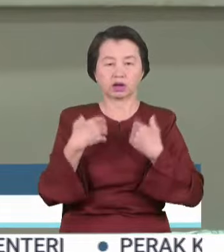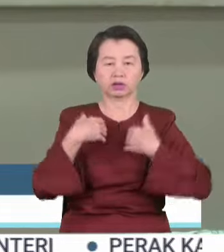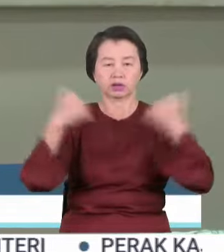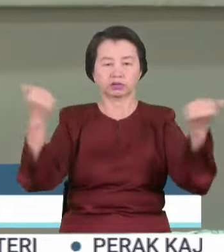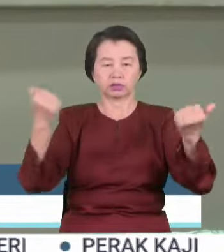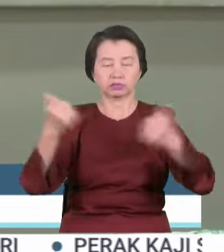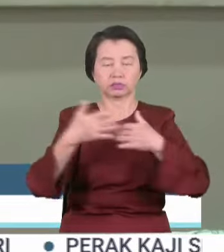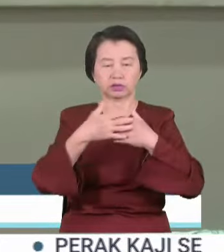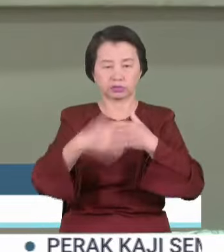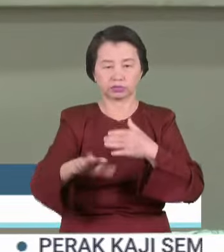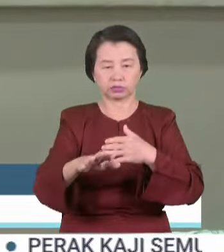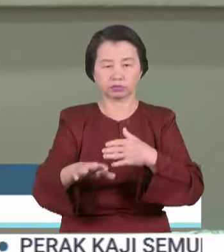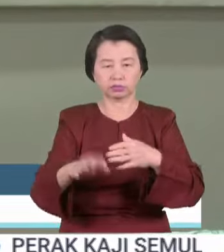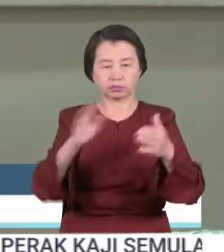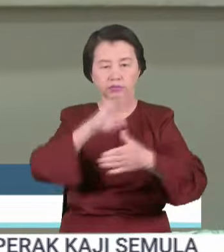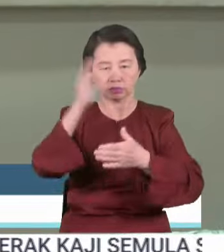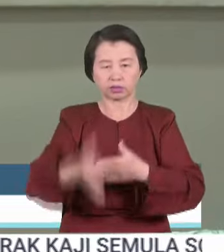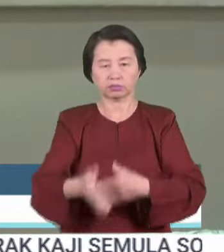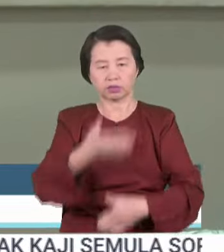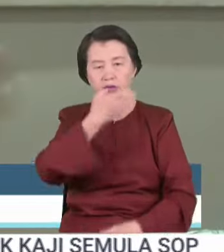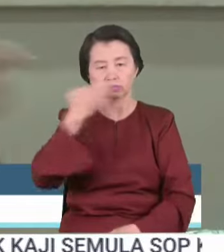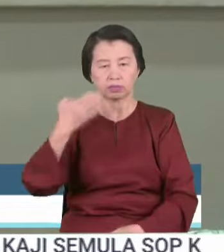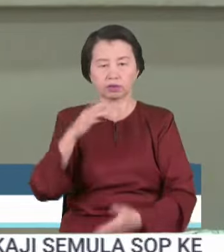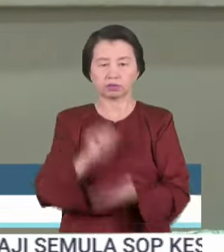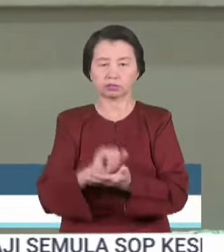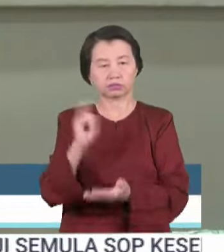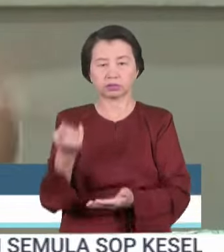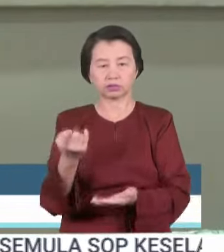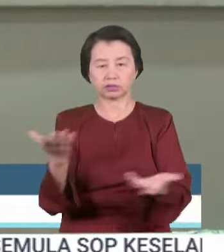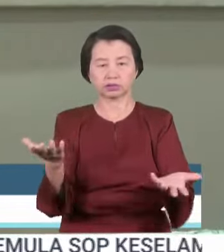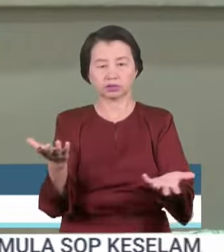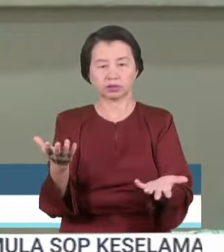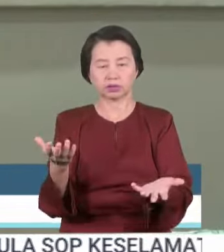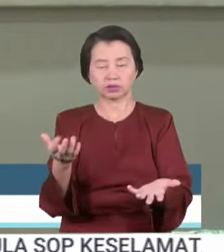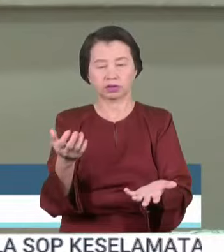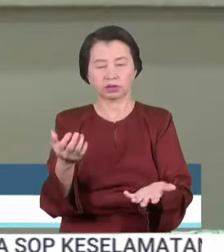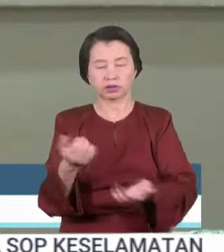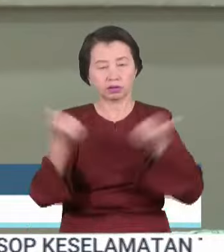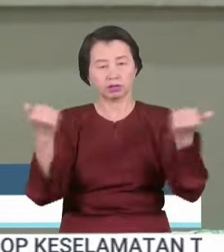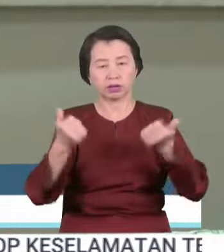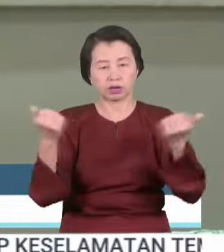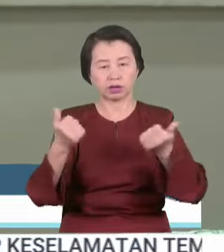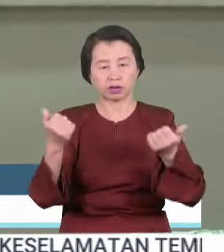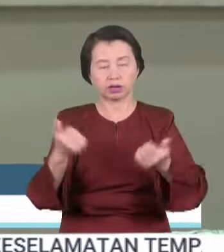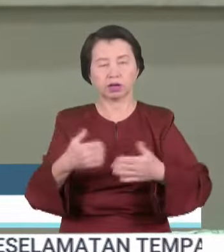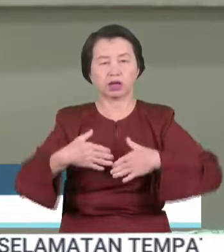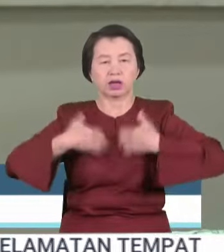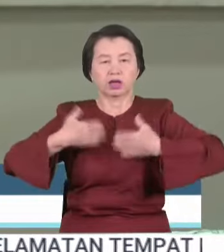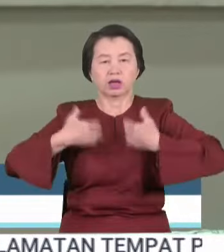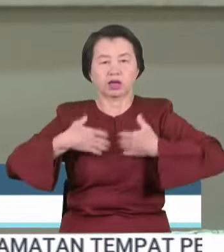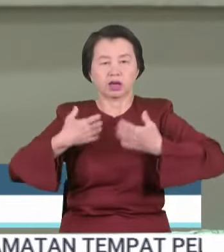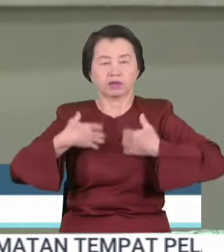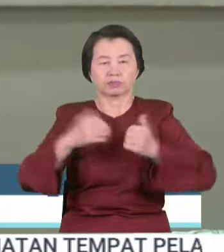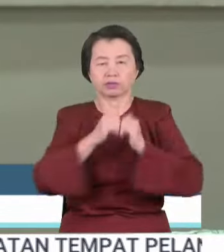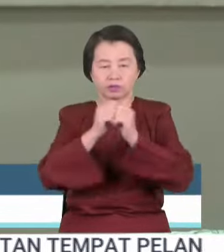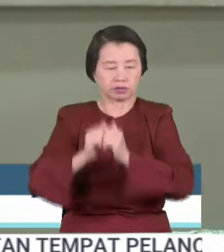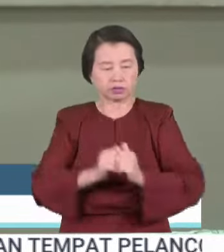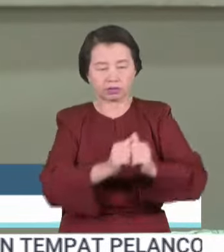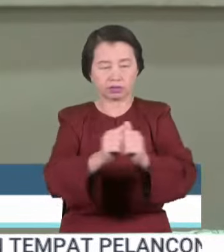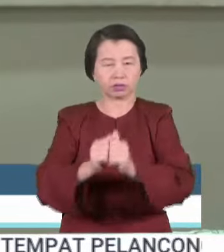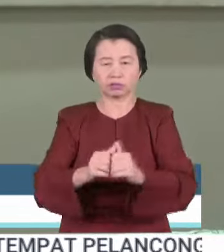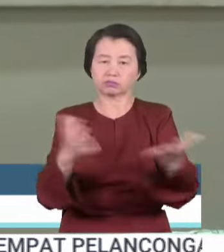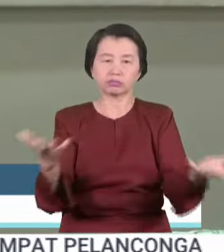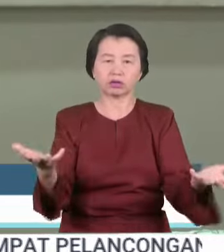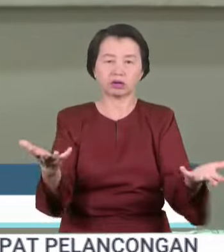sambutan selepas tamat berpuasa. Itu sahaja raya itu. Falsafah hari raya, kegembiraan disambut bersama